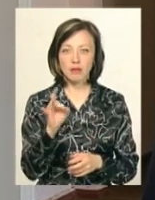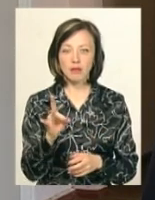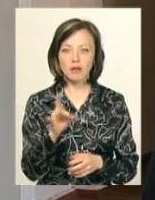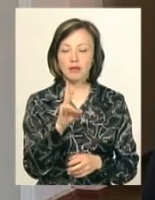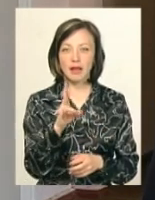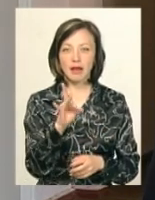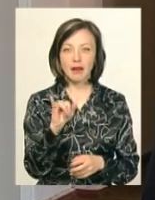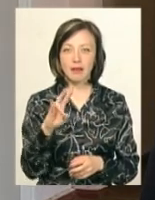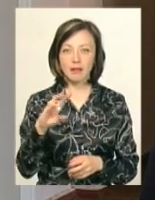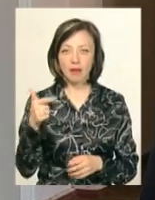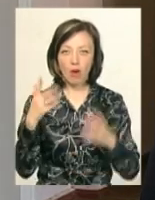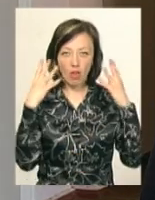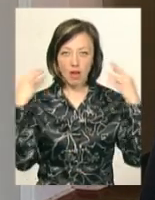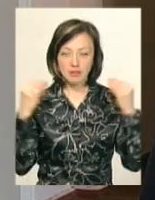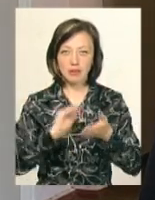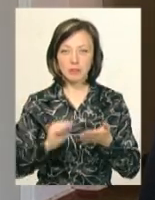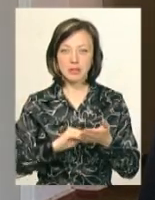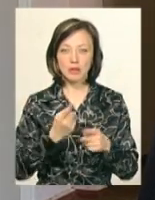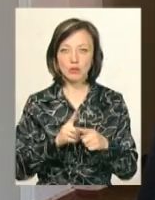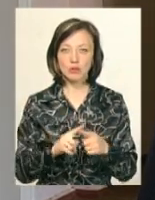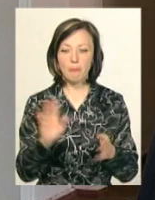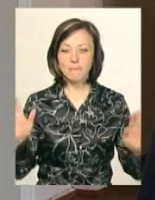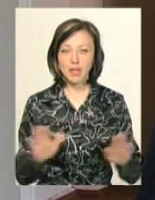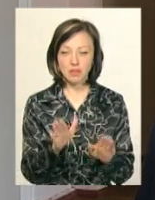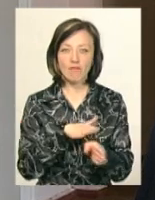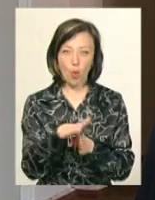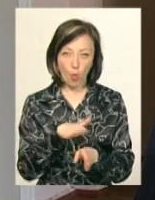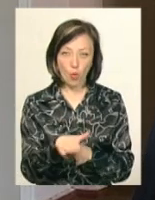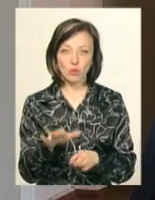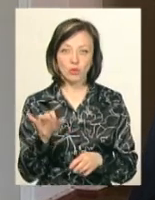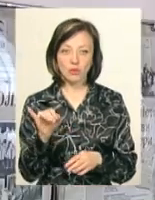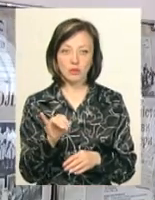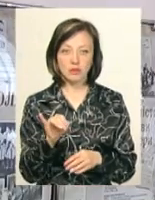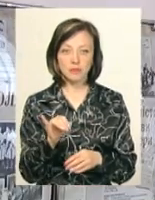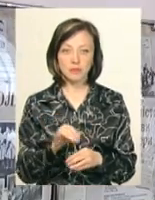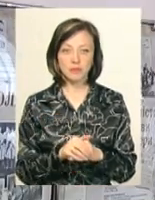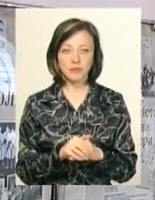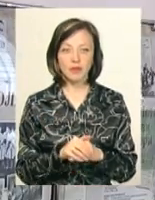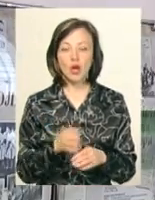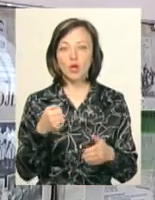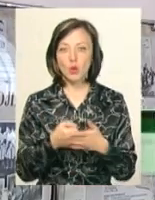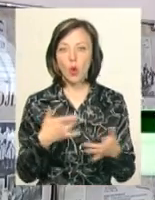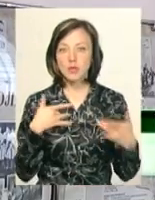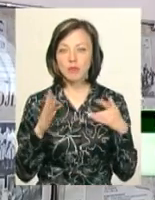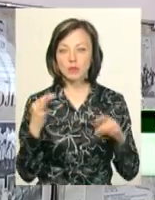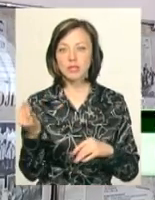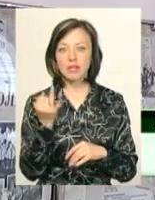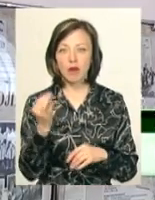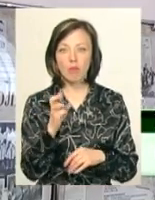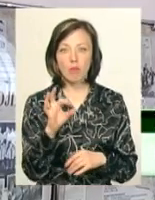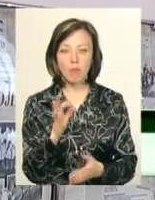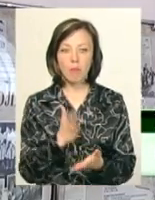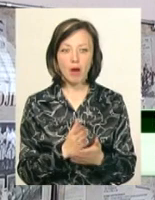яка написала цю пісню і виконувала «Безпечний Янгол». Ще до концерту буде вже цікаво, бо